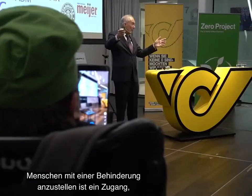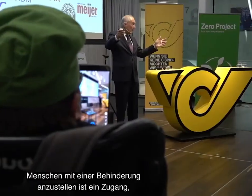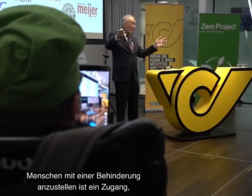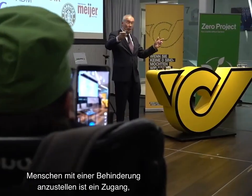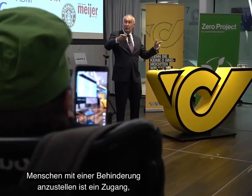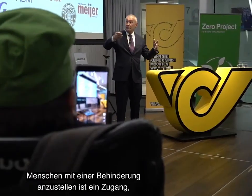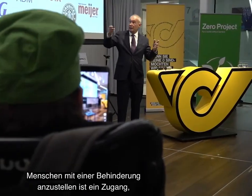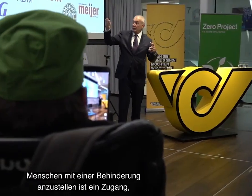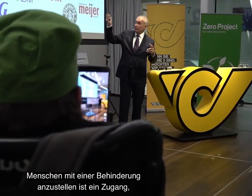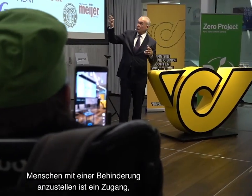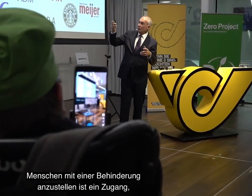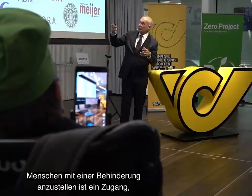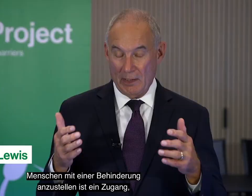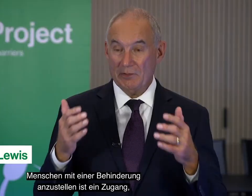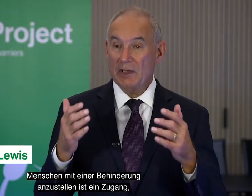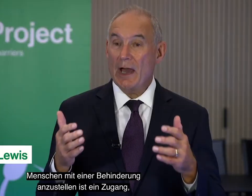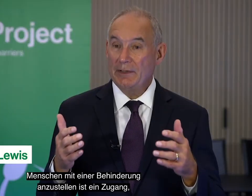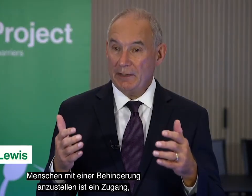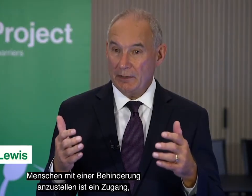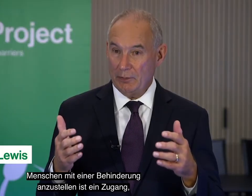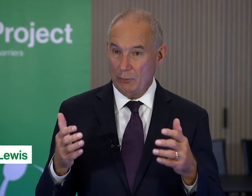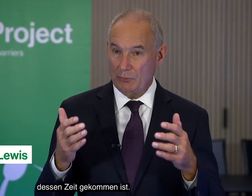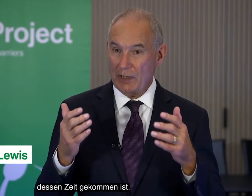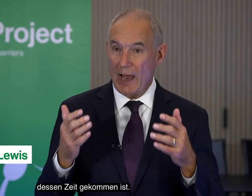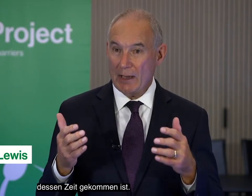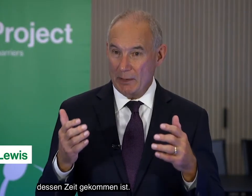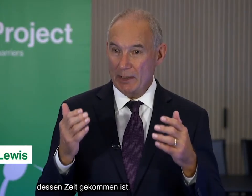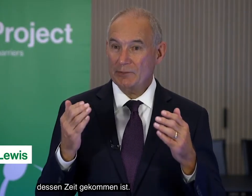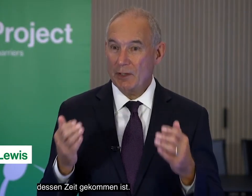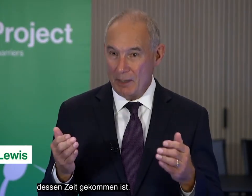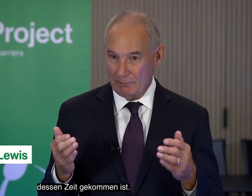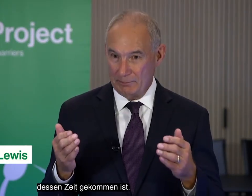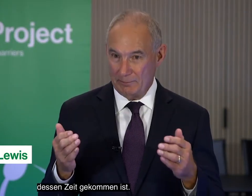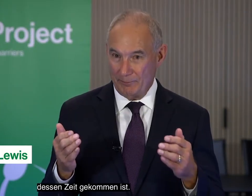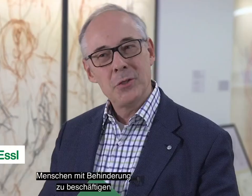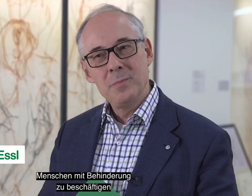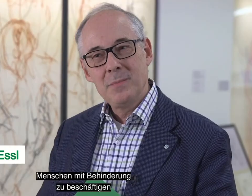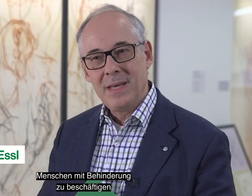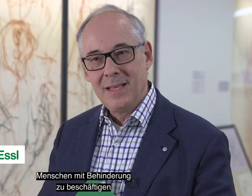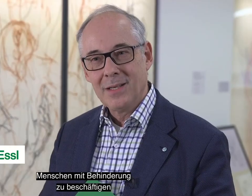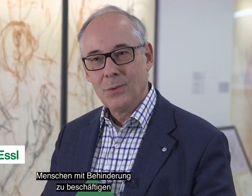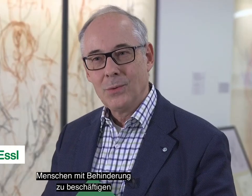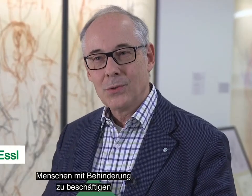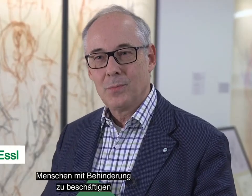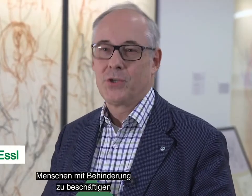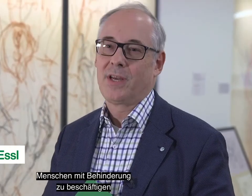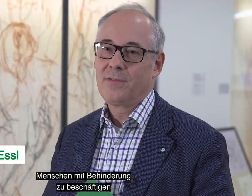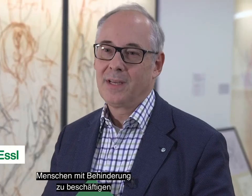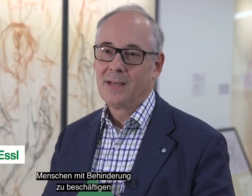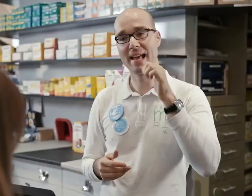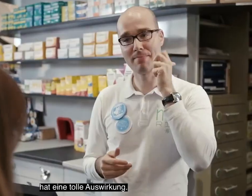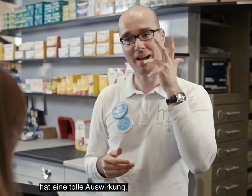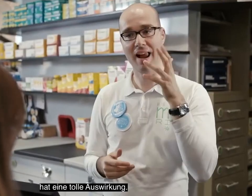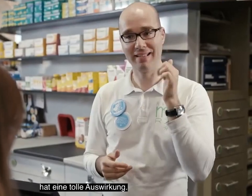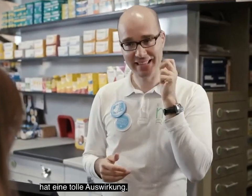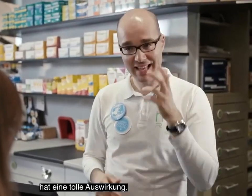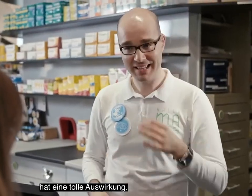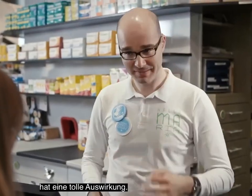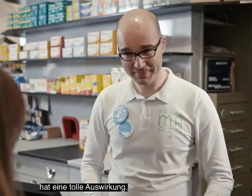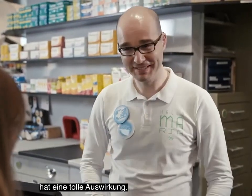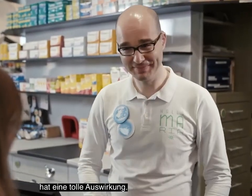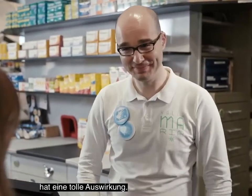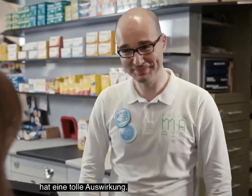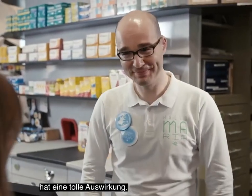Hiring people with a disability is an idea whose time has come. Menschen mit Behinderung zu beschäftigen, hat